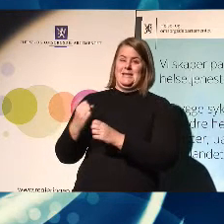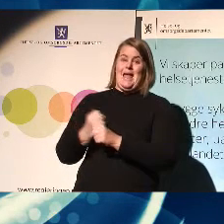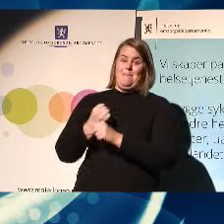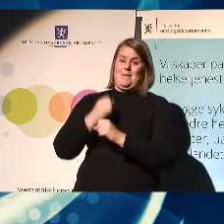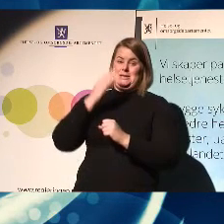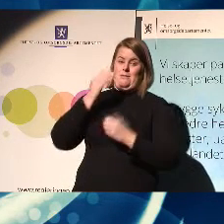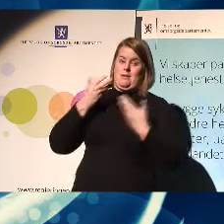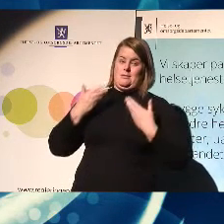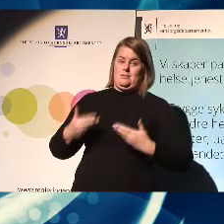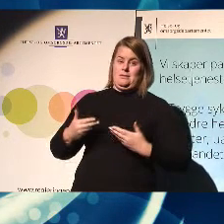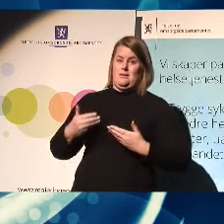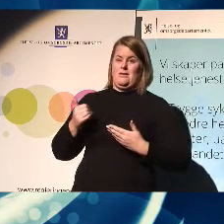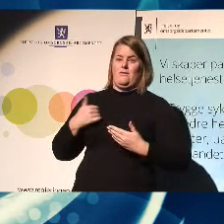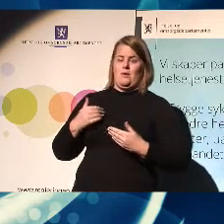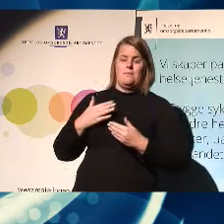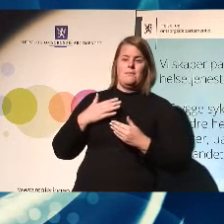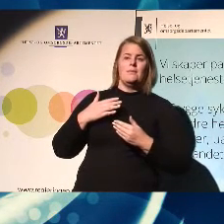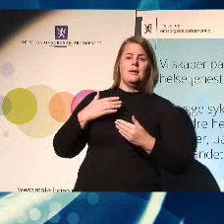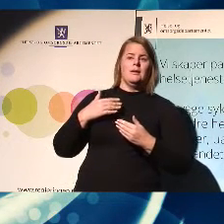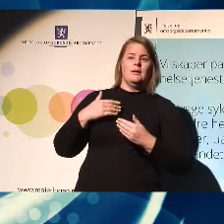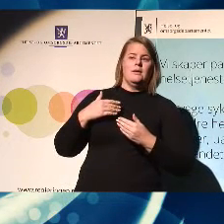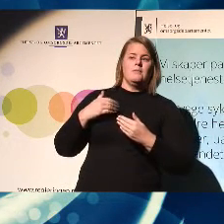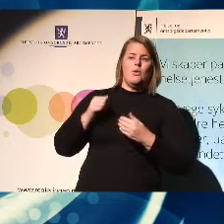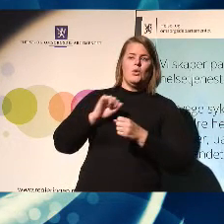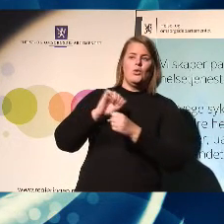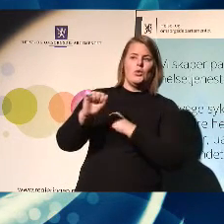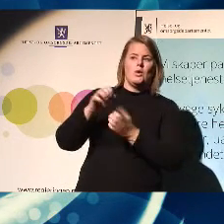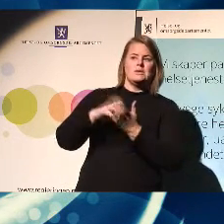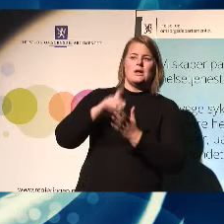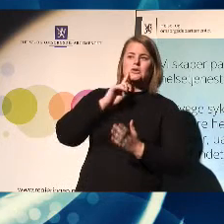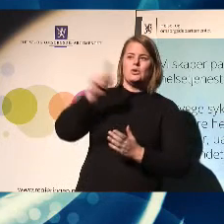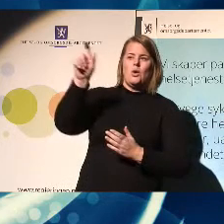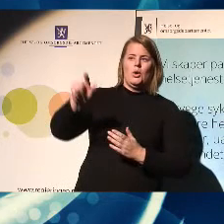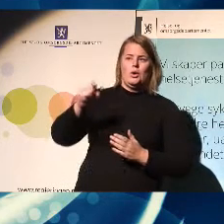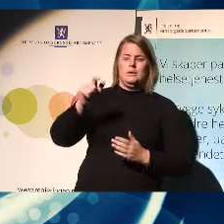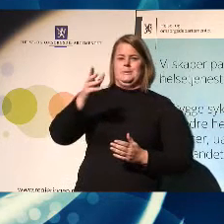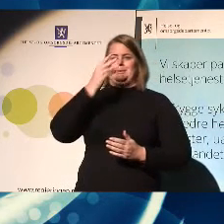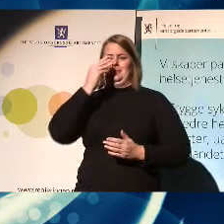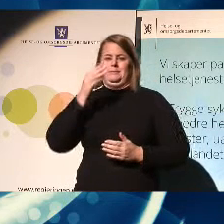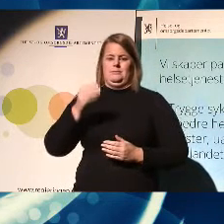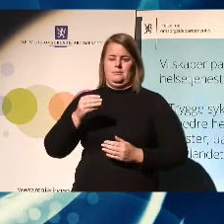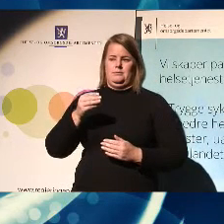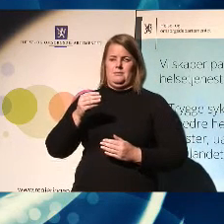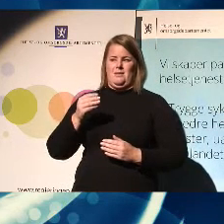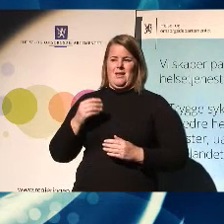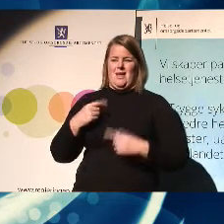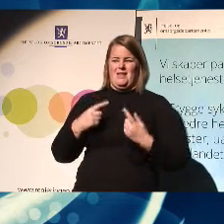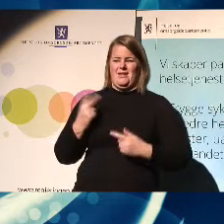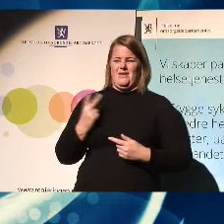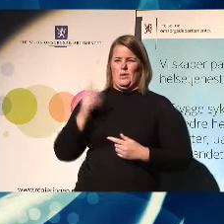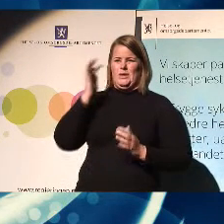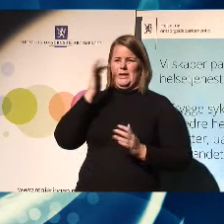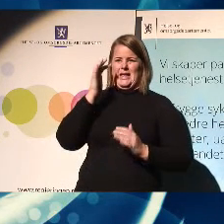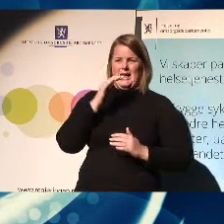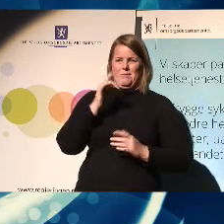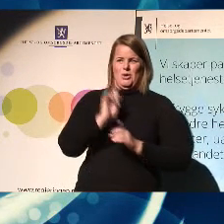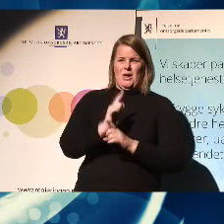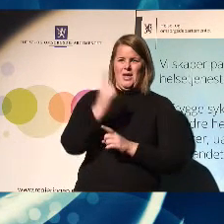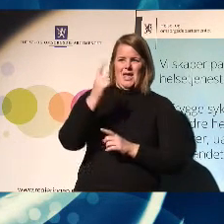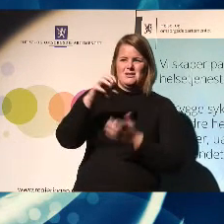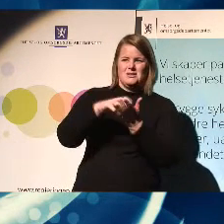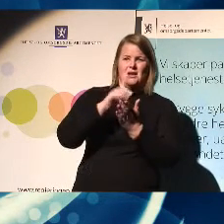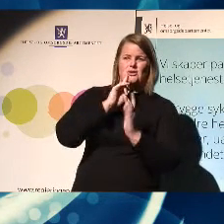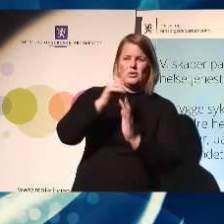oppdrag naturligvis å unngå at en statsråd kommer i forlegenhet. Og da vi fikk tenkt litt på dette, så fant vi ut at jeg ville ikke bare klare å sette en